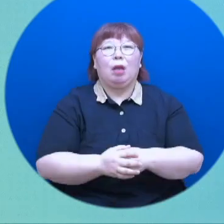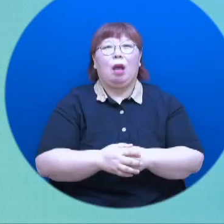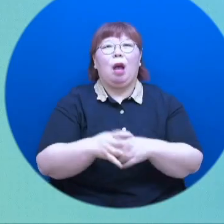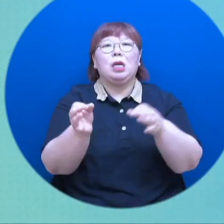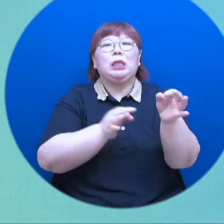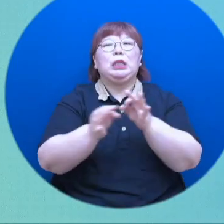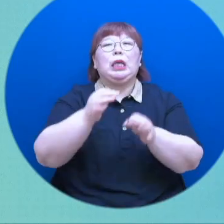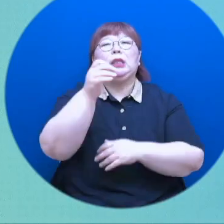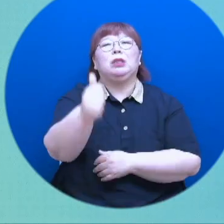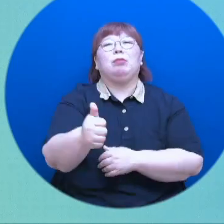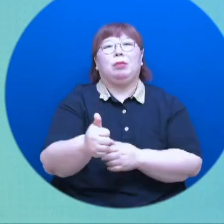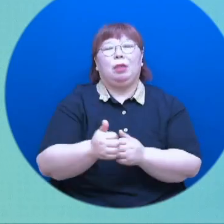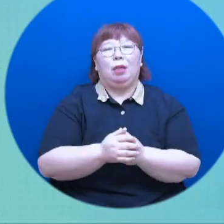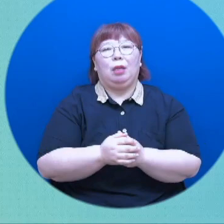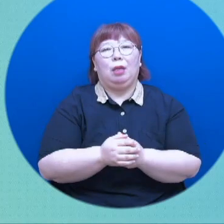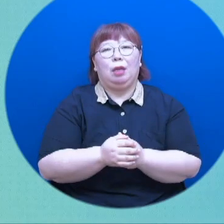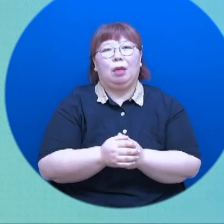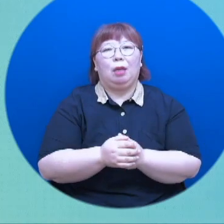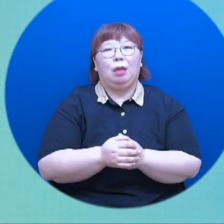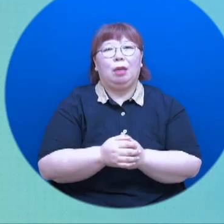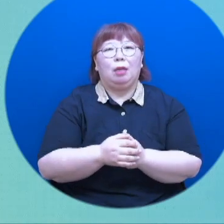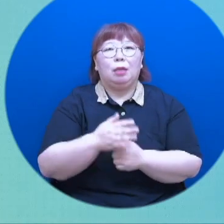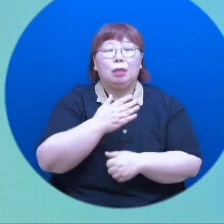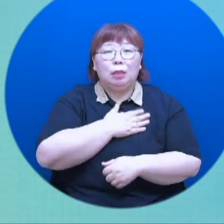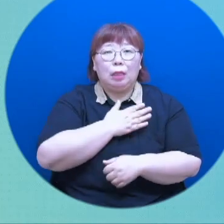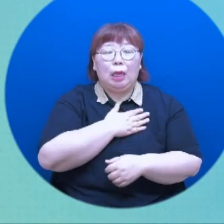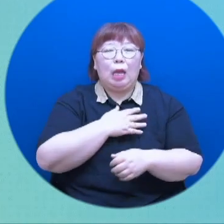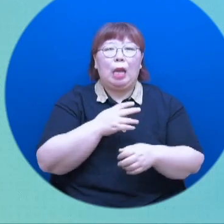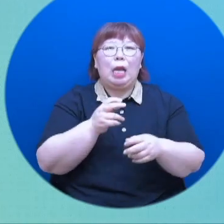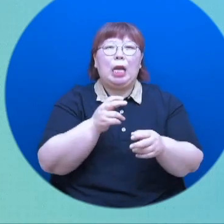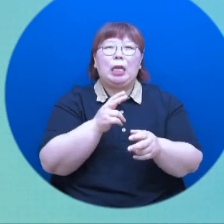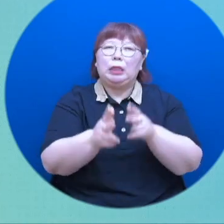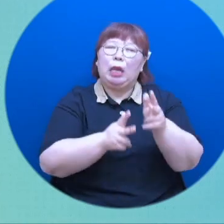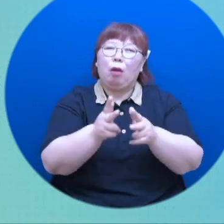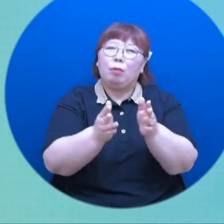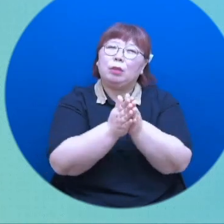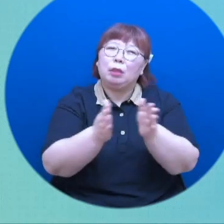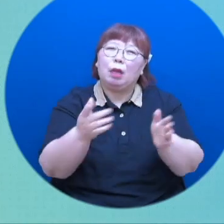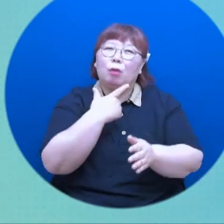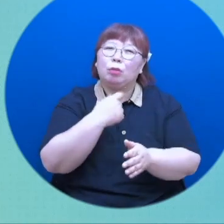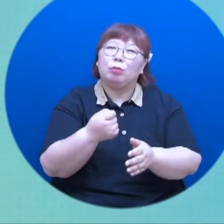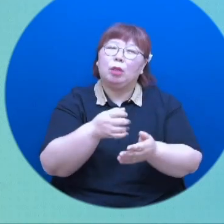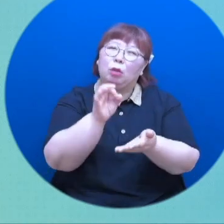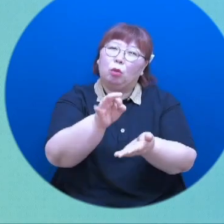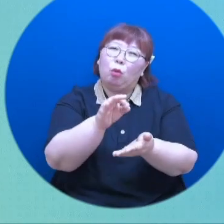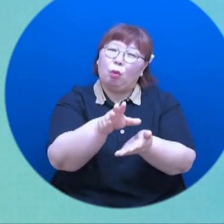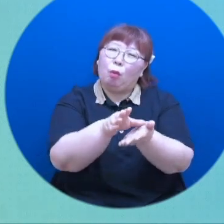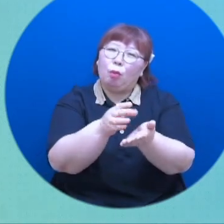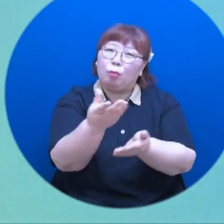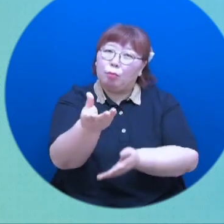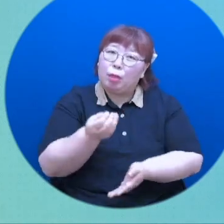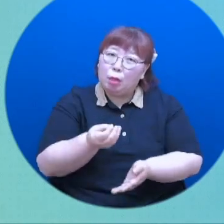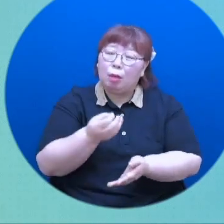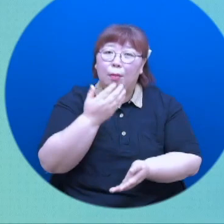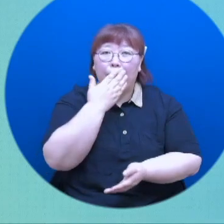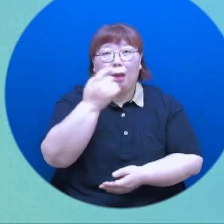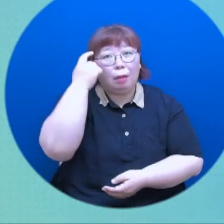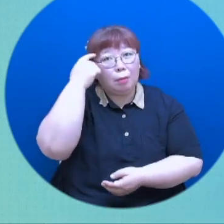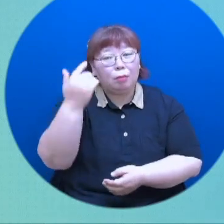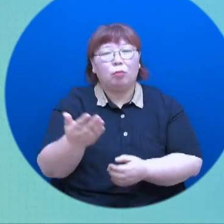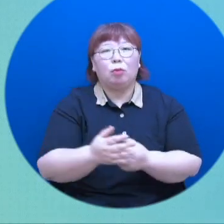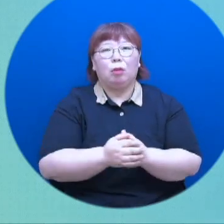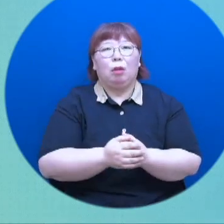지점장이라. 그래서 자기가 사업을 하려고 하는데 돈을 빌려주십시오 했더니 그분이 깜짝 놀라는